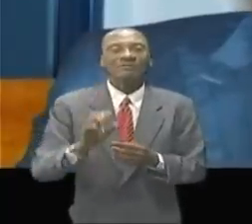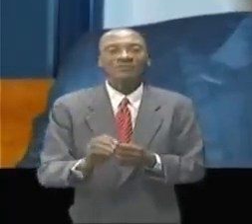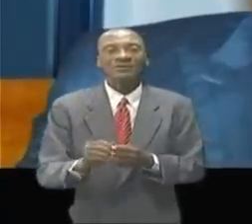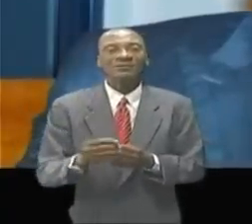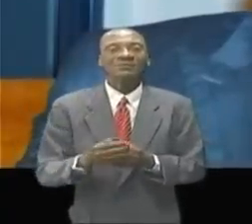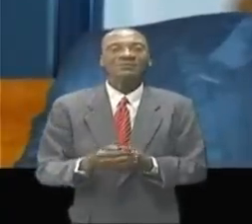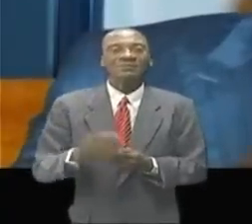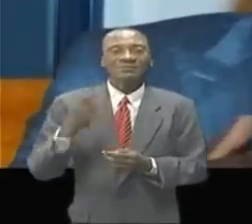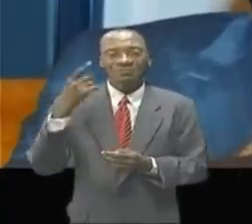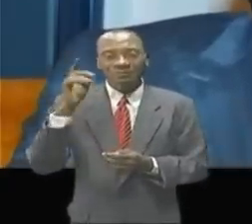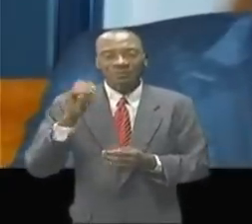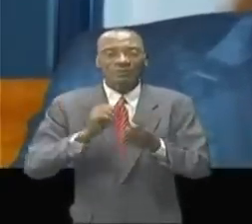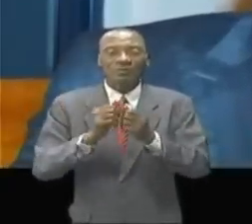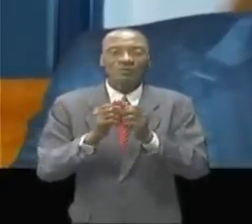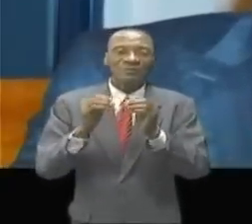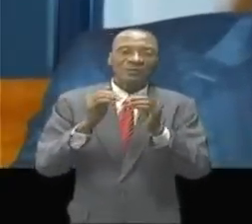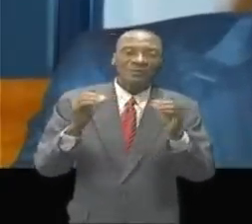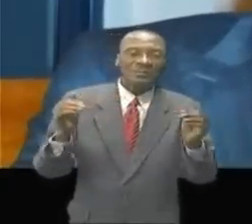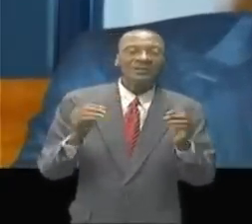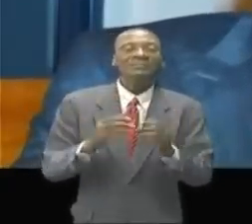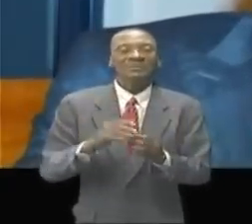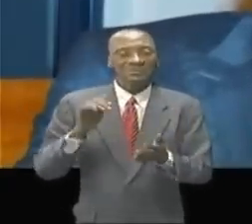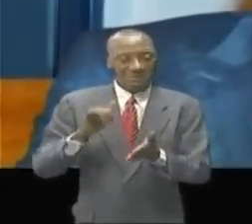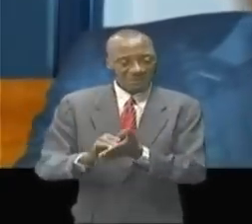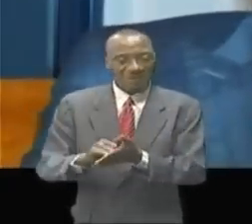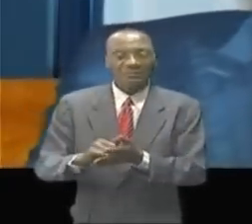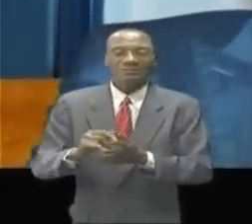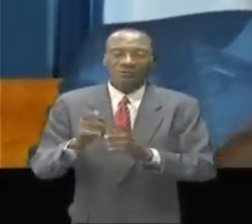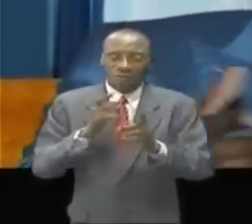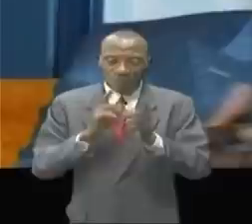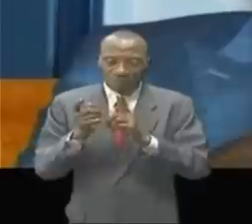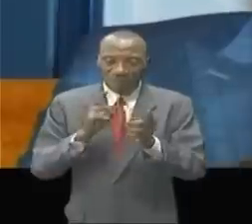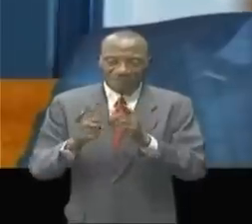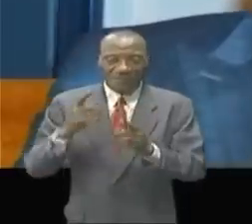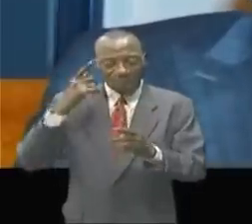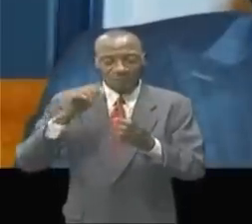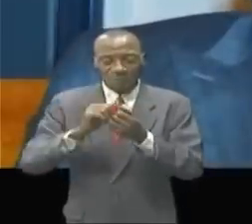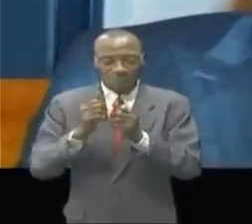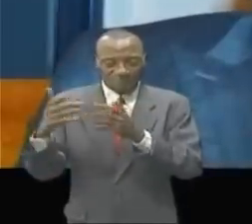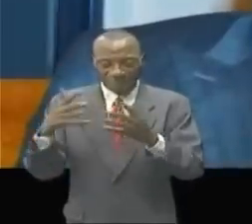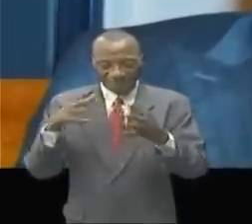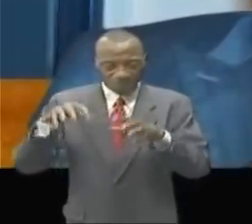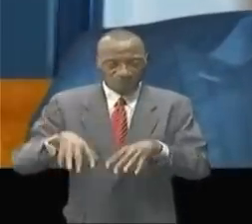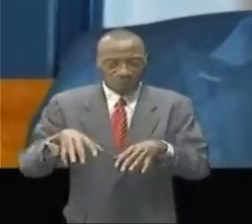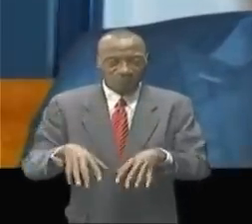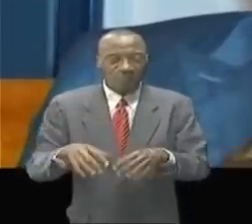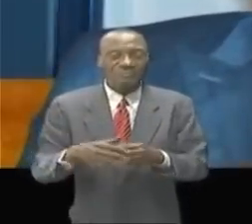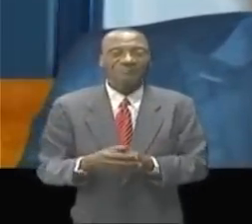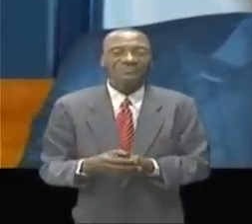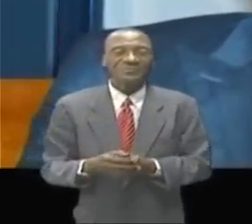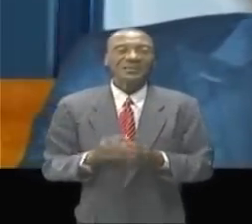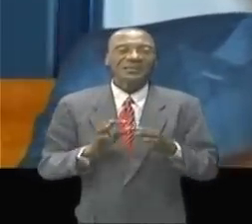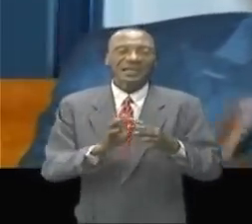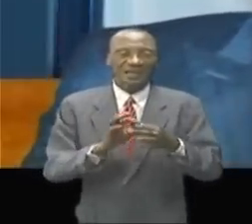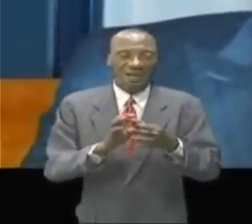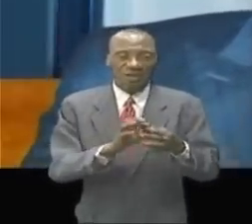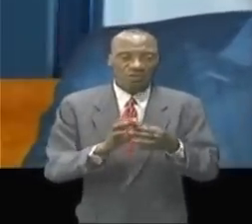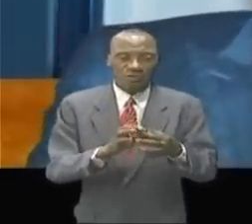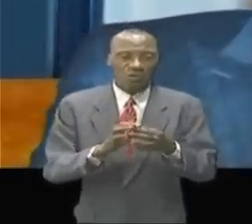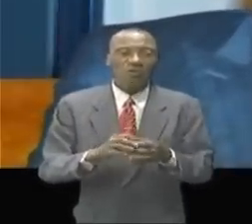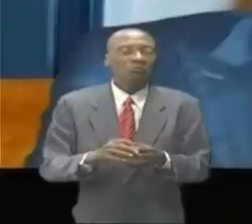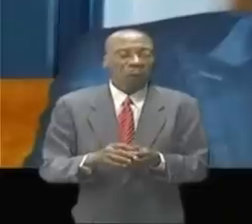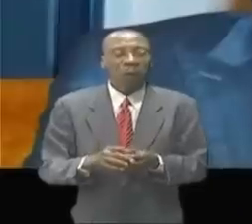paix et sécurité, et on pourra, ce faisant, en parler. Et puis il y a aussi des réunions bilatérales qui se tiennent souvent en